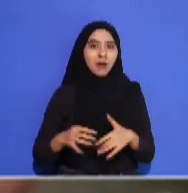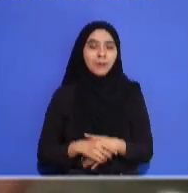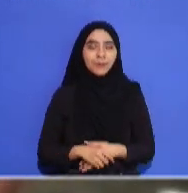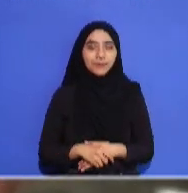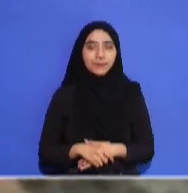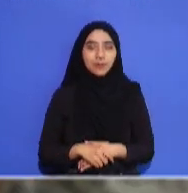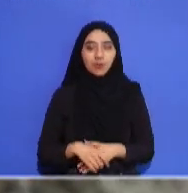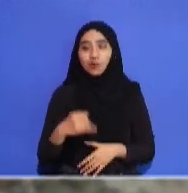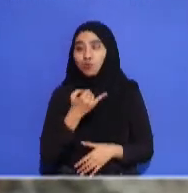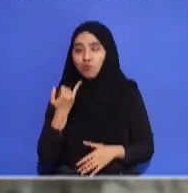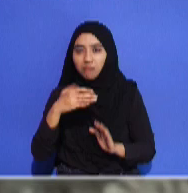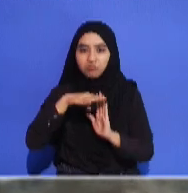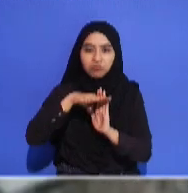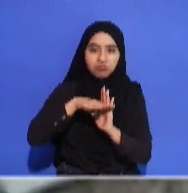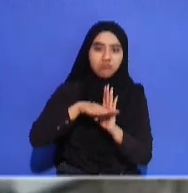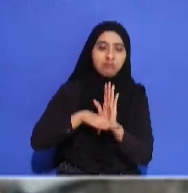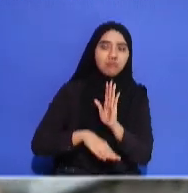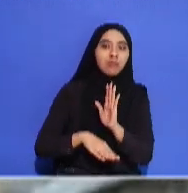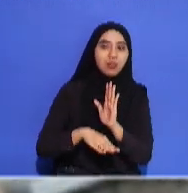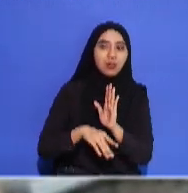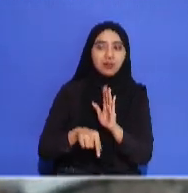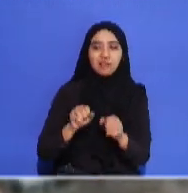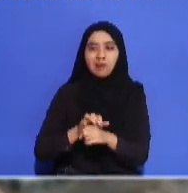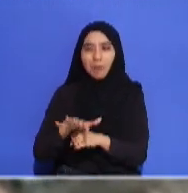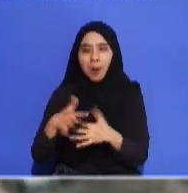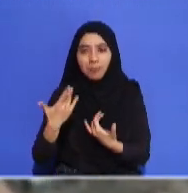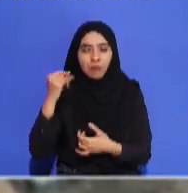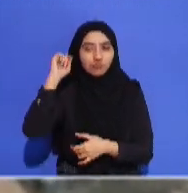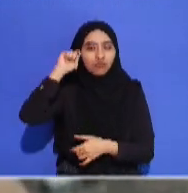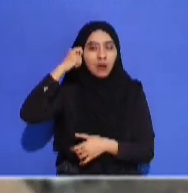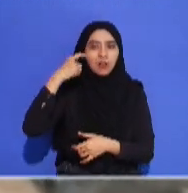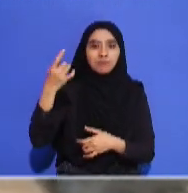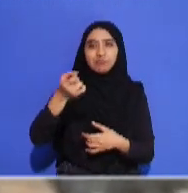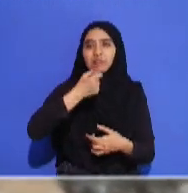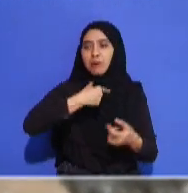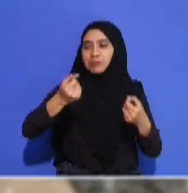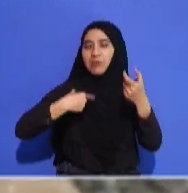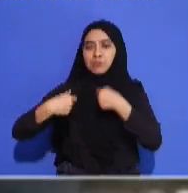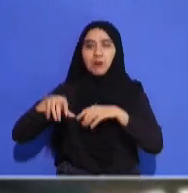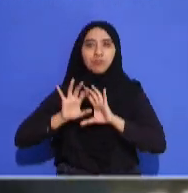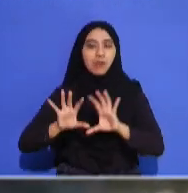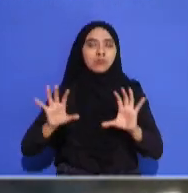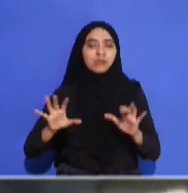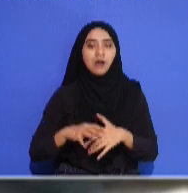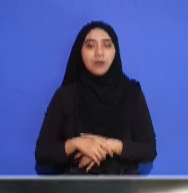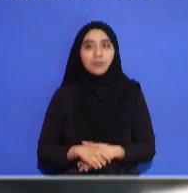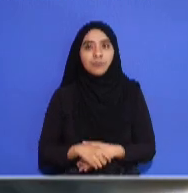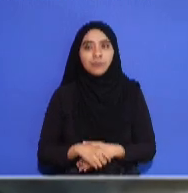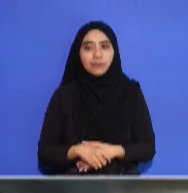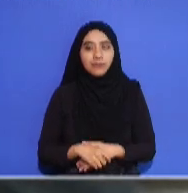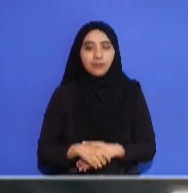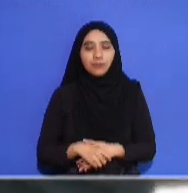tenaga karya menika tentu kemawon ndamel kewalahan nyekapi pesenan saking lenggananipun. Menawi rumiyin